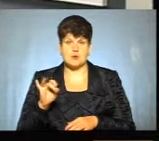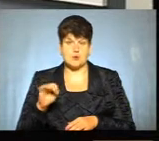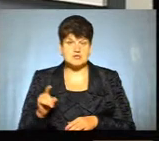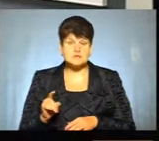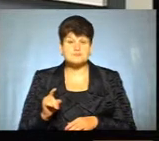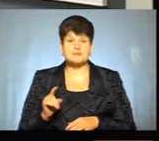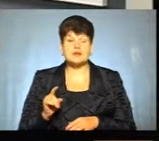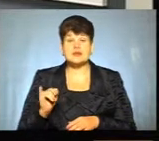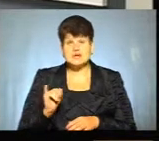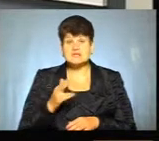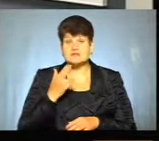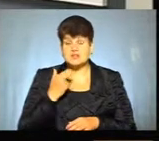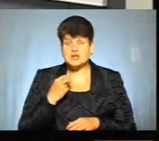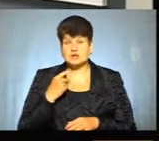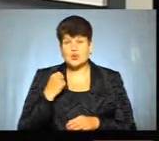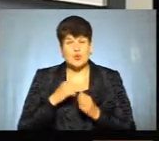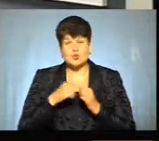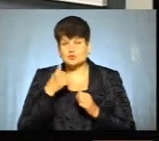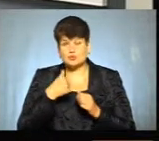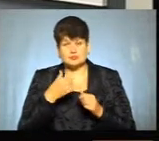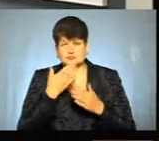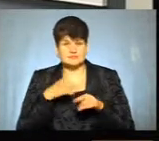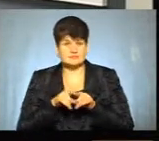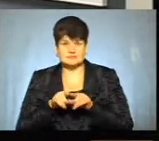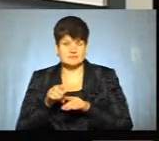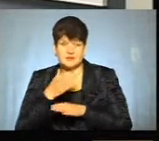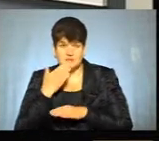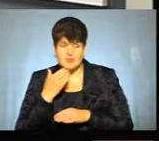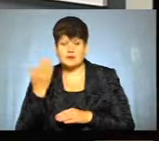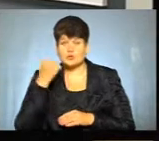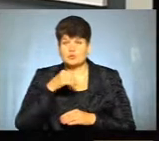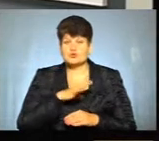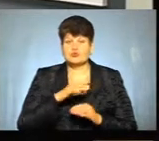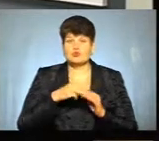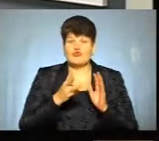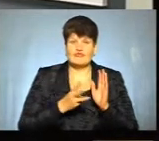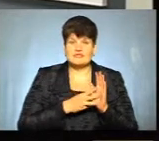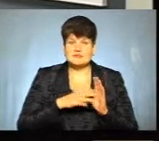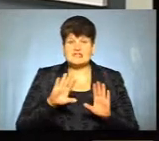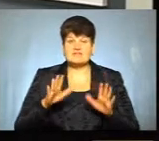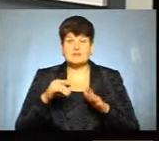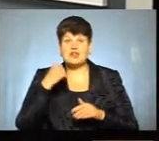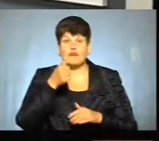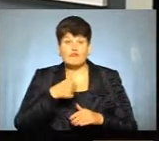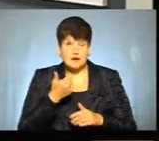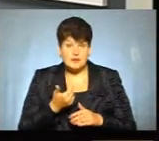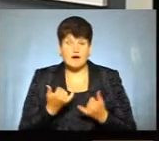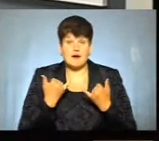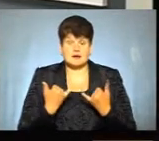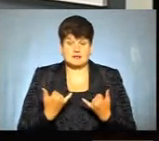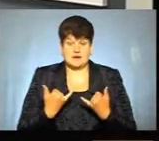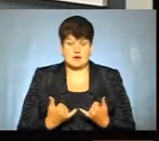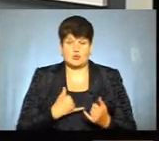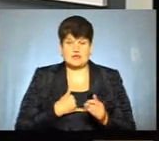Ну, звичайно, рік на рік неподібний. В минулому році за цілий рік у нас було 18 випадків. Зараз ми бачимо, що у нас тільки за